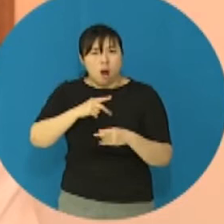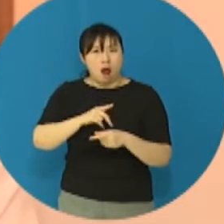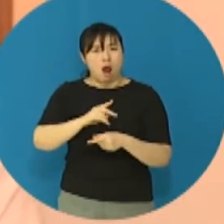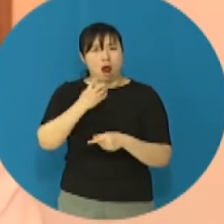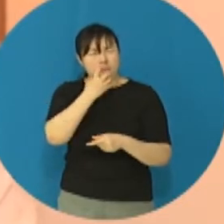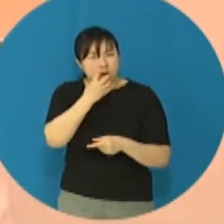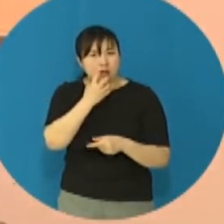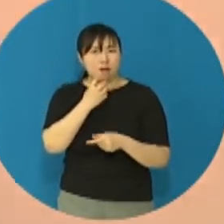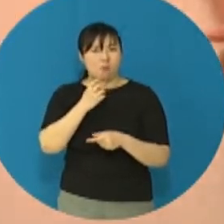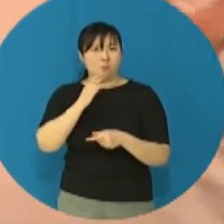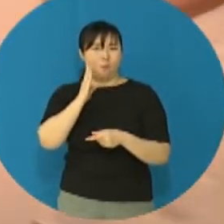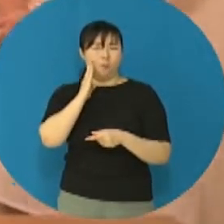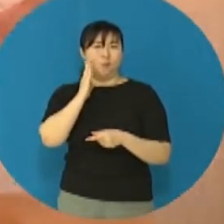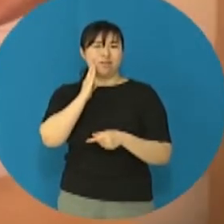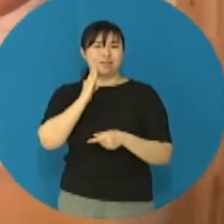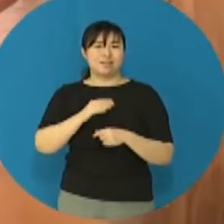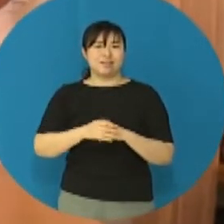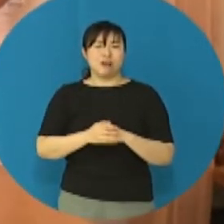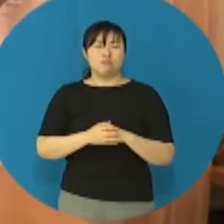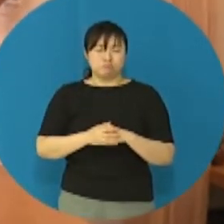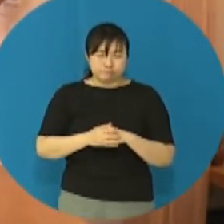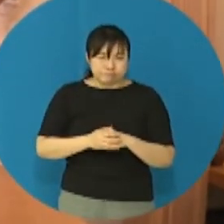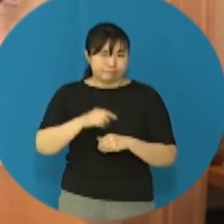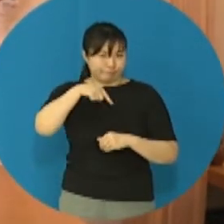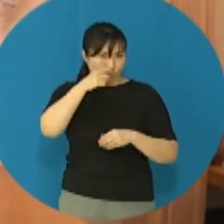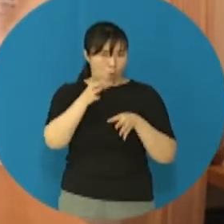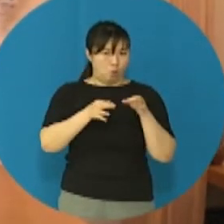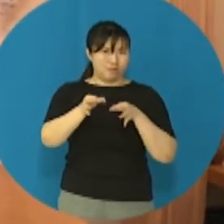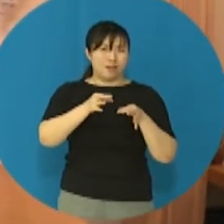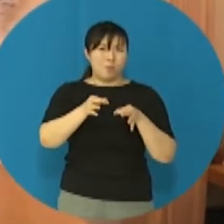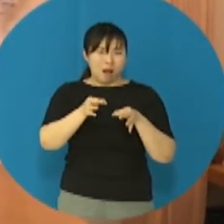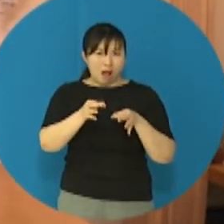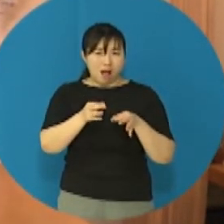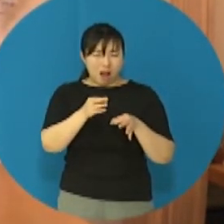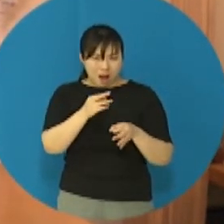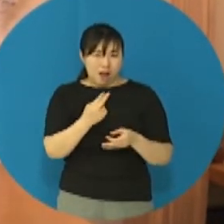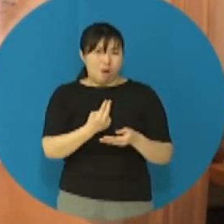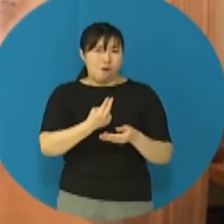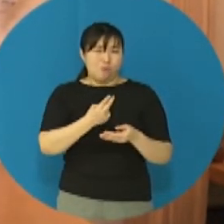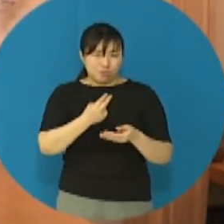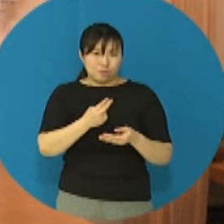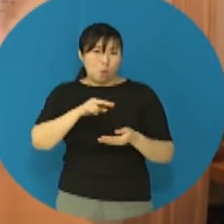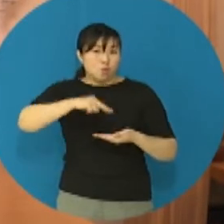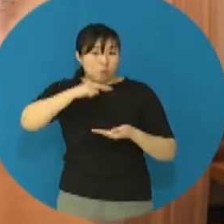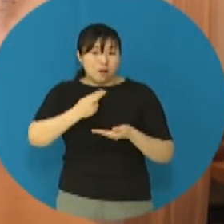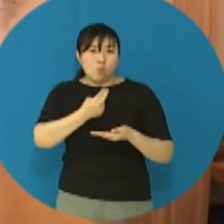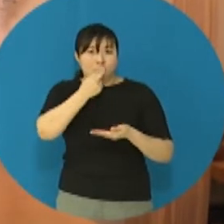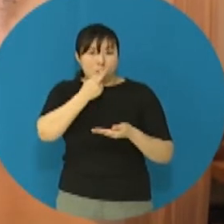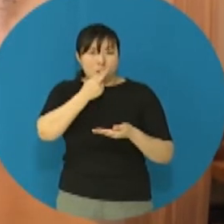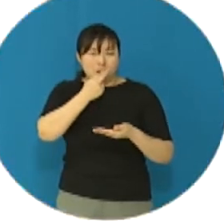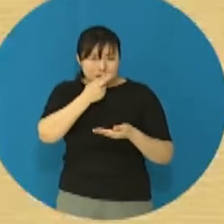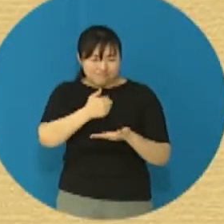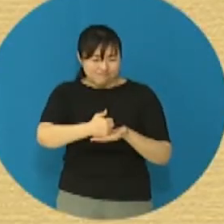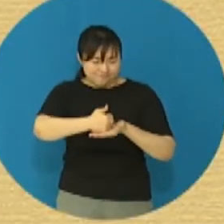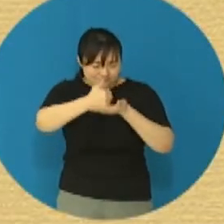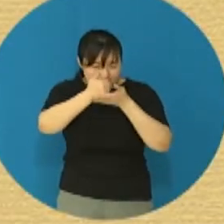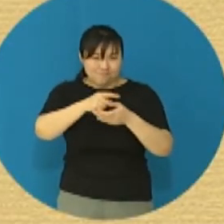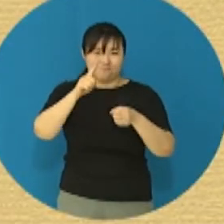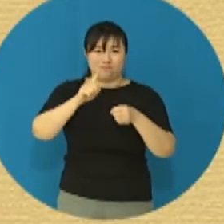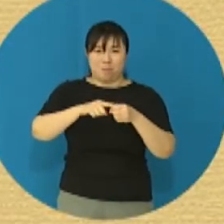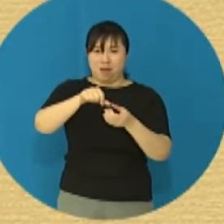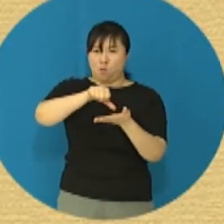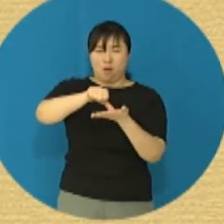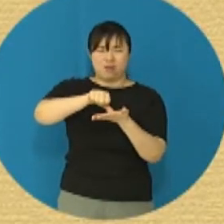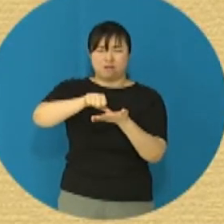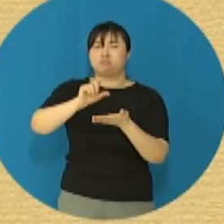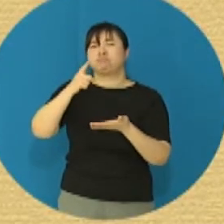しいですね。 はい、うちではお蕎麦の香りを邪魔しないように、うん、わさびではなく辛味大根を使